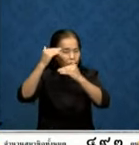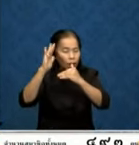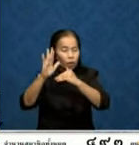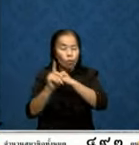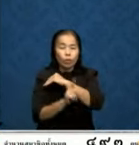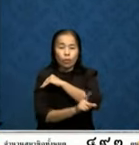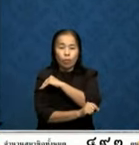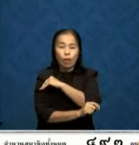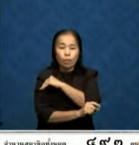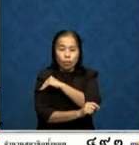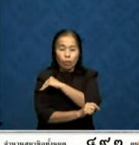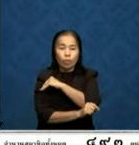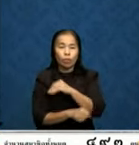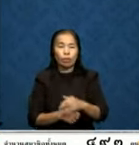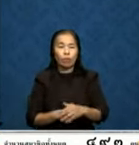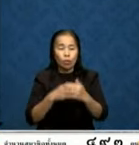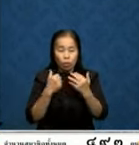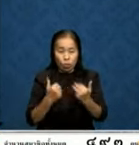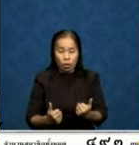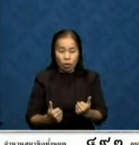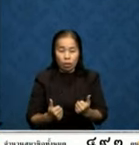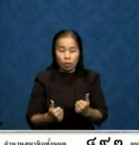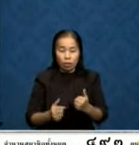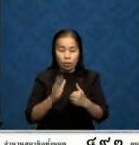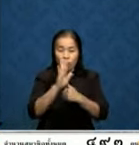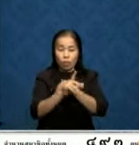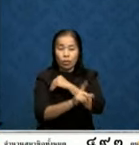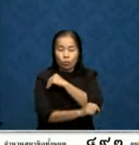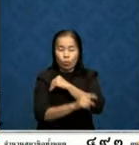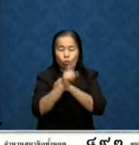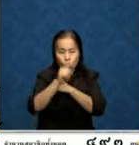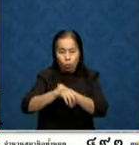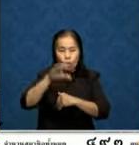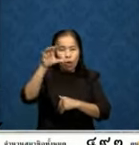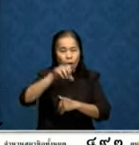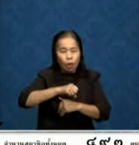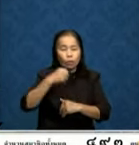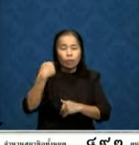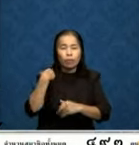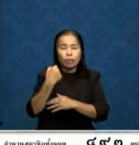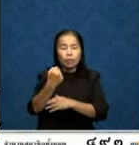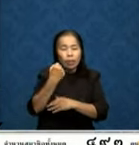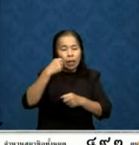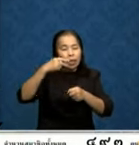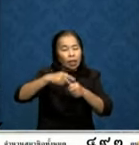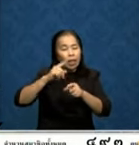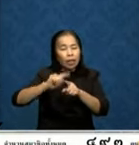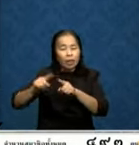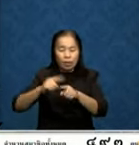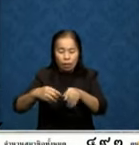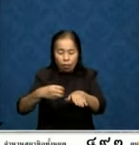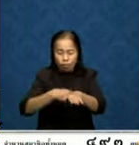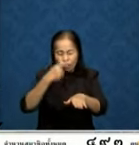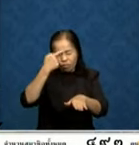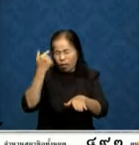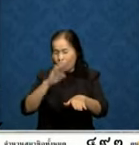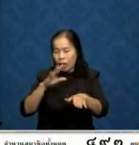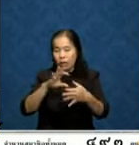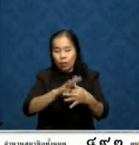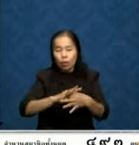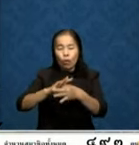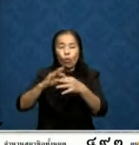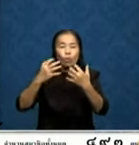ร์วันนี้ประเทศเขาจำเป็นต้องหาพลังงานสะอาดมาเพื่อมาจุนเชื้อในอุตสาหกรรมที่จะก้าว